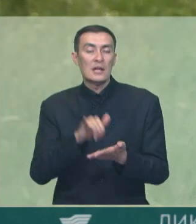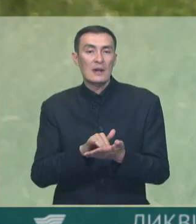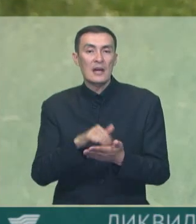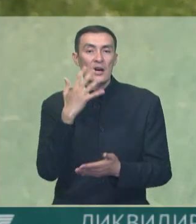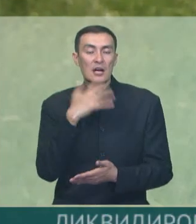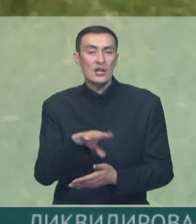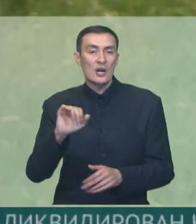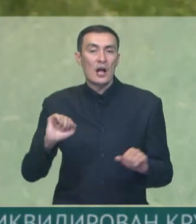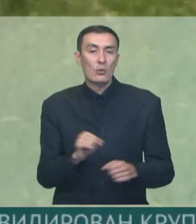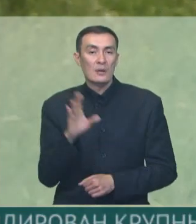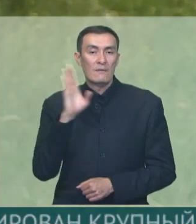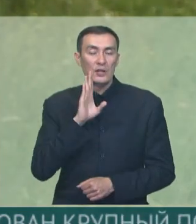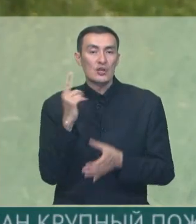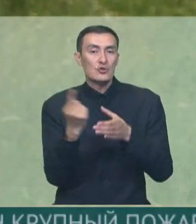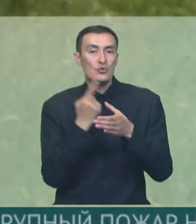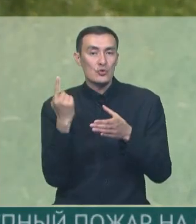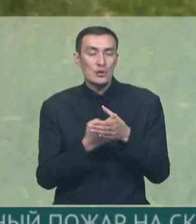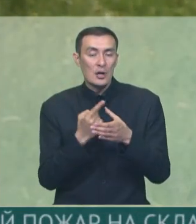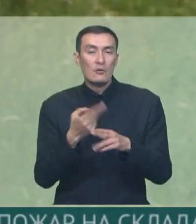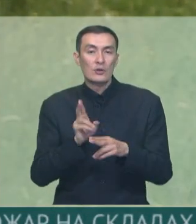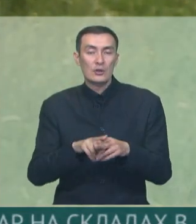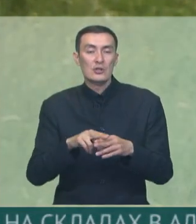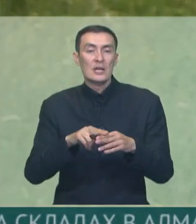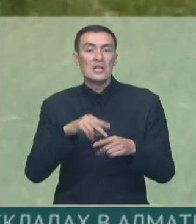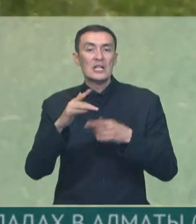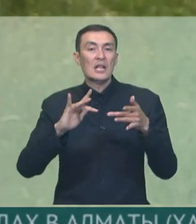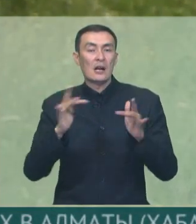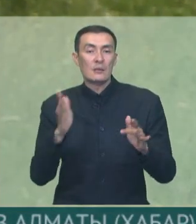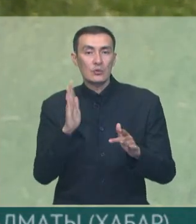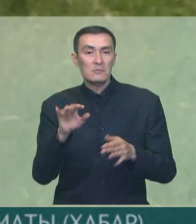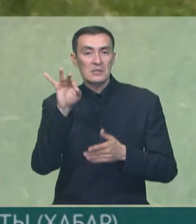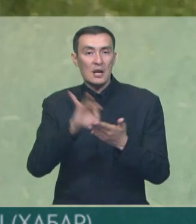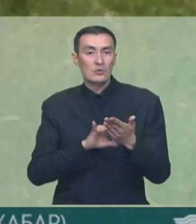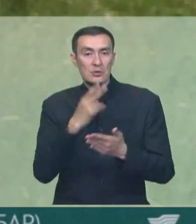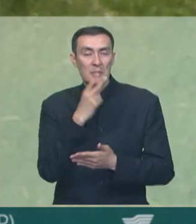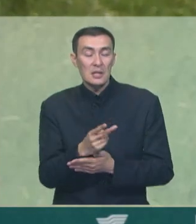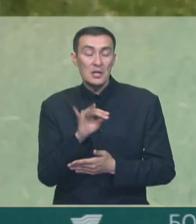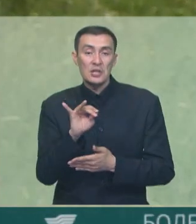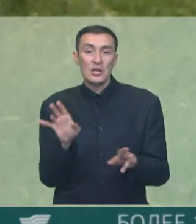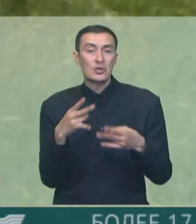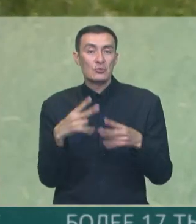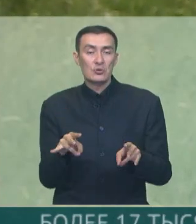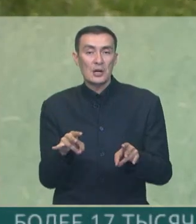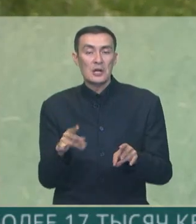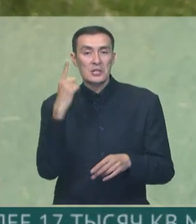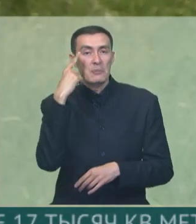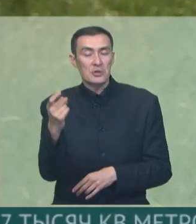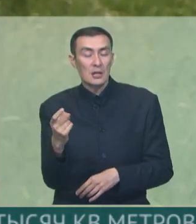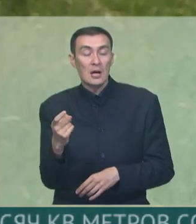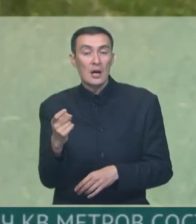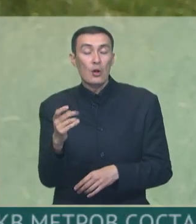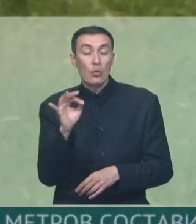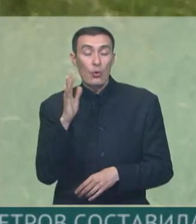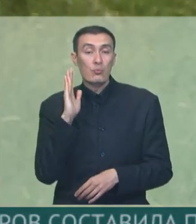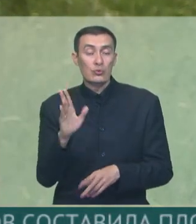вода, счетчики и плюс модемы. Это будет через онлайн просматриваться, и можно не передавать показания. Но